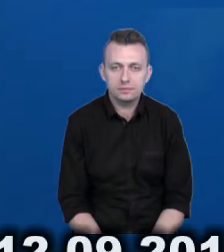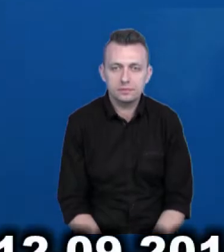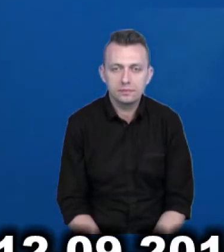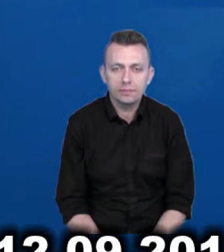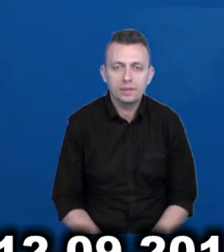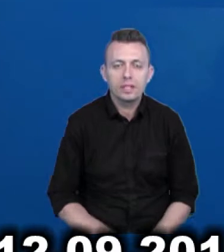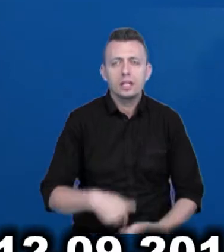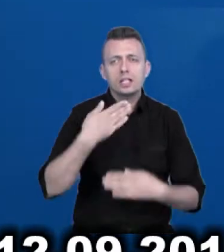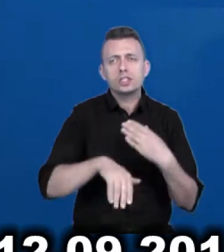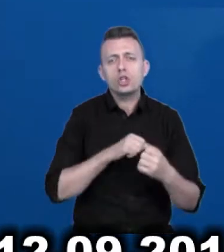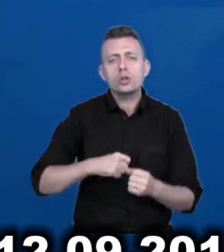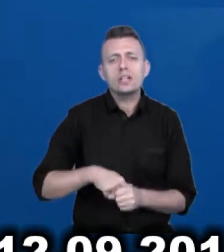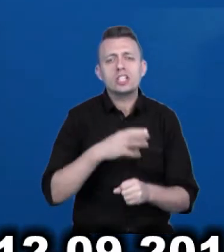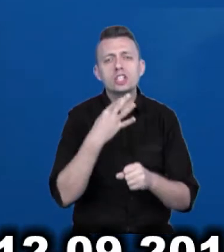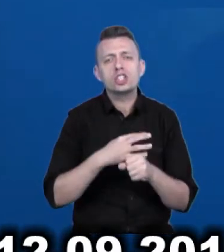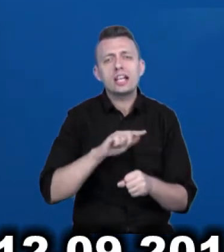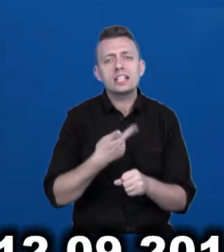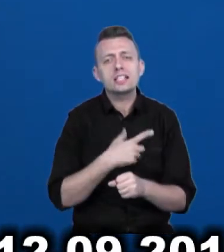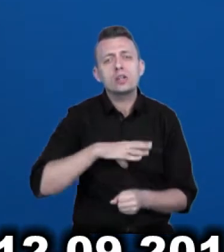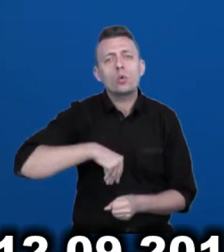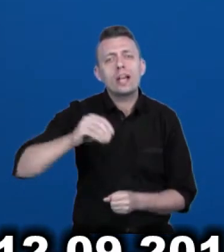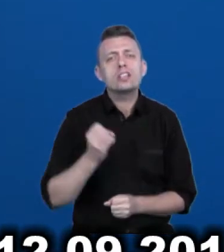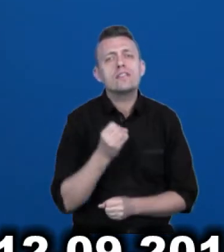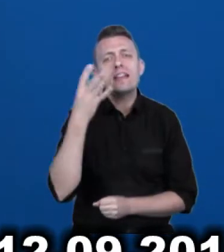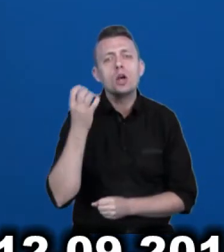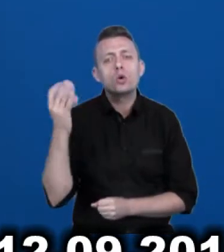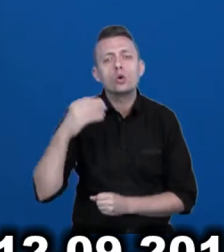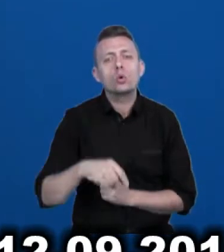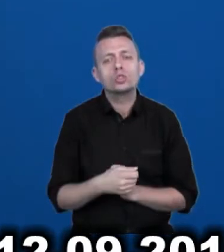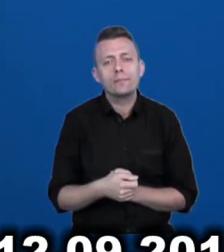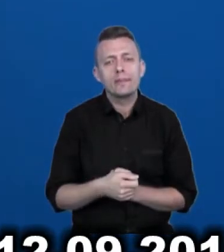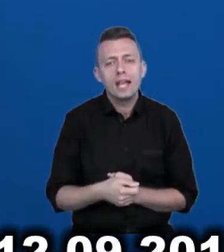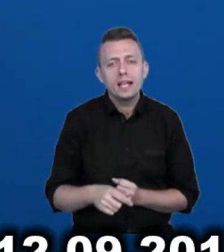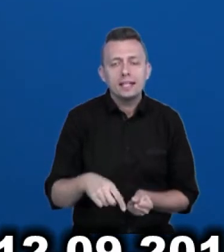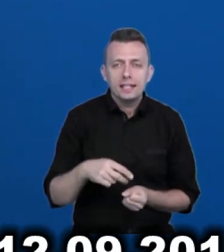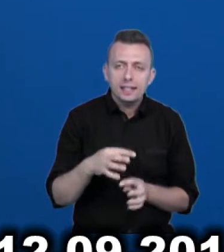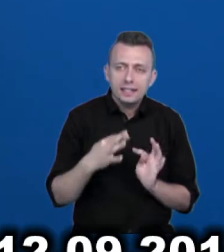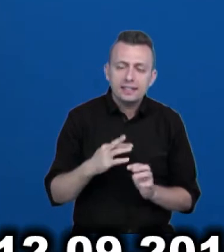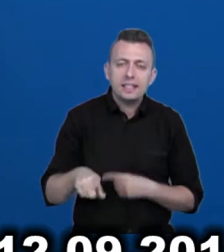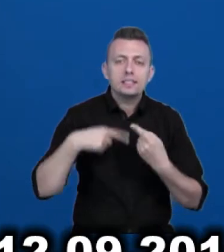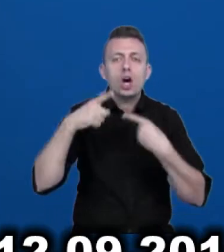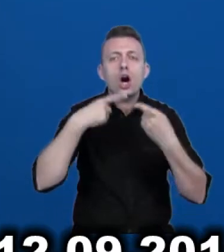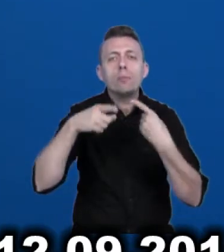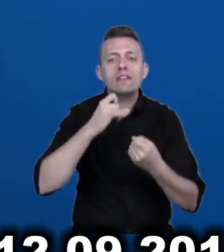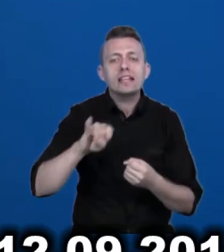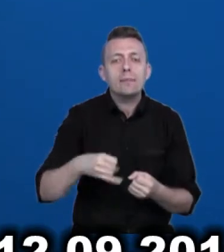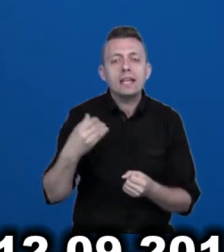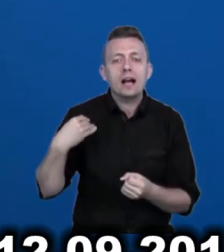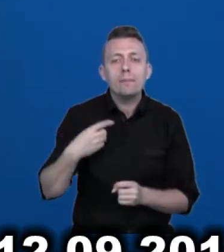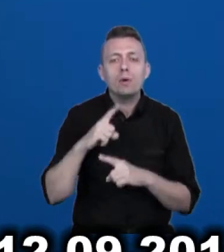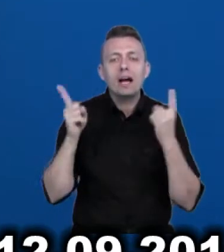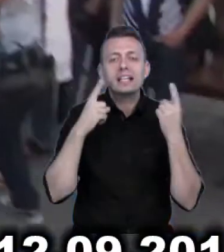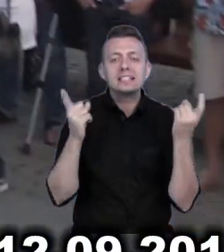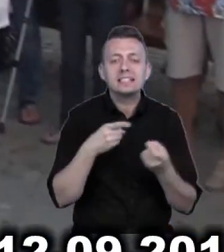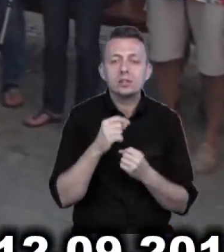Za nami 42. Święto Róży, zatem w serwisie informacyjnym przybliżamy Państwu wydarzenia z wrześniowego weekendu